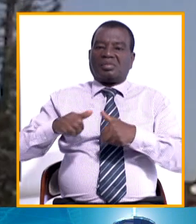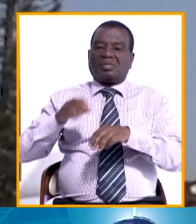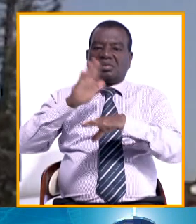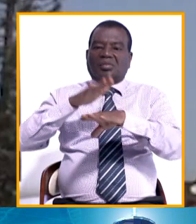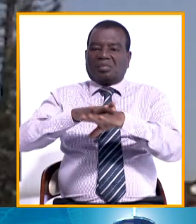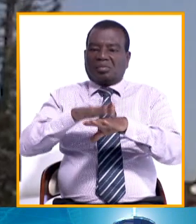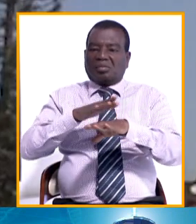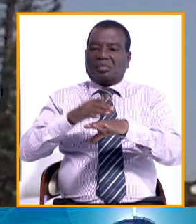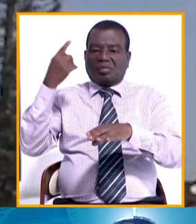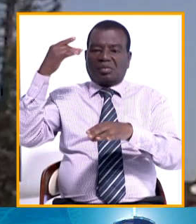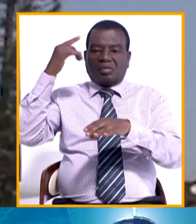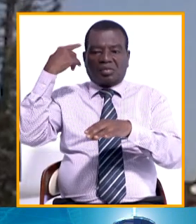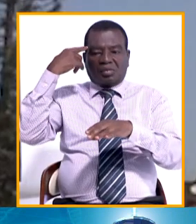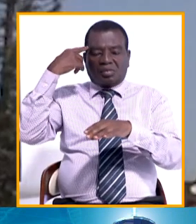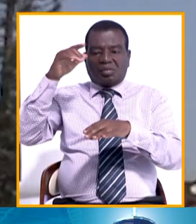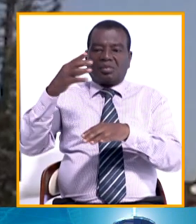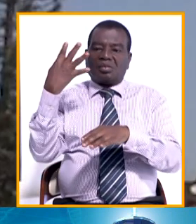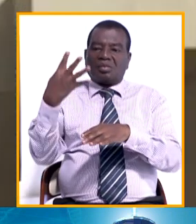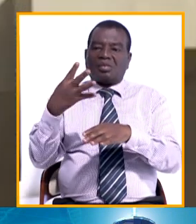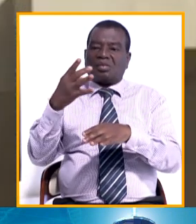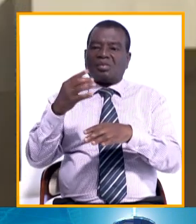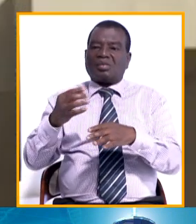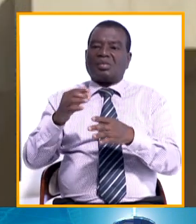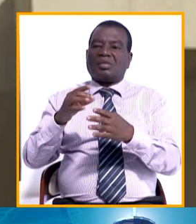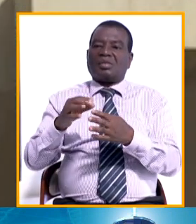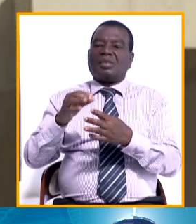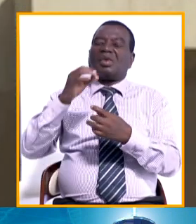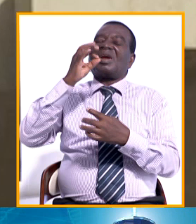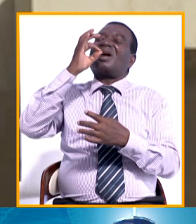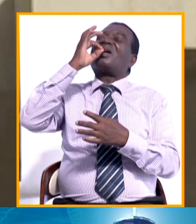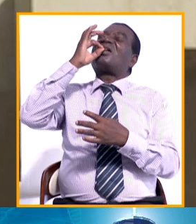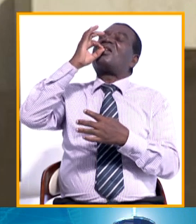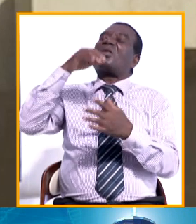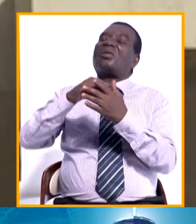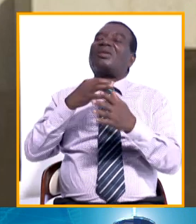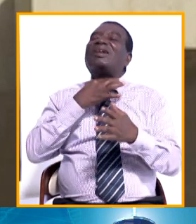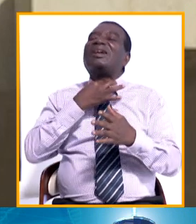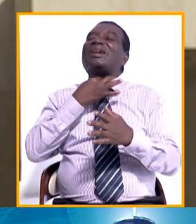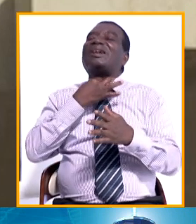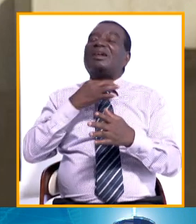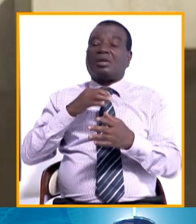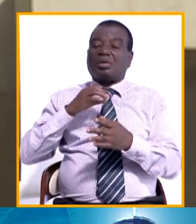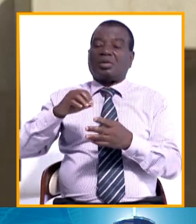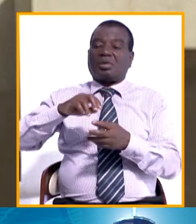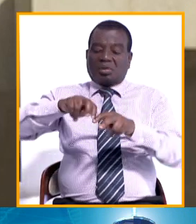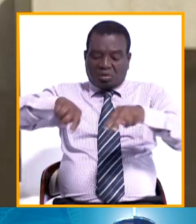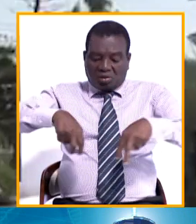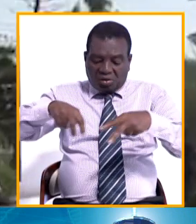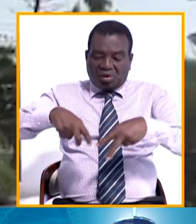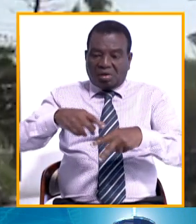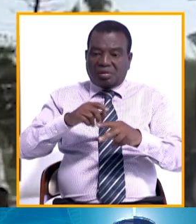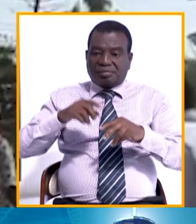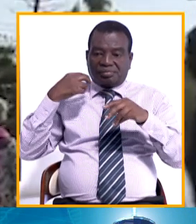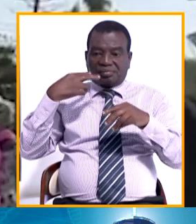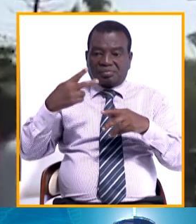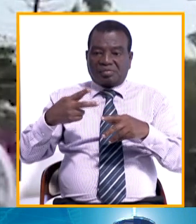alerte concernant 4 sirops contre la toux et le rhume produits en Inde. Une analyse d'échantillons révèle la présence